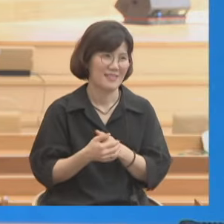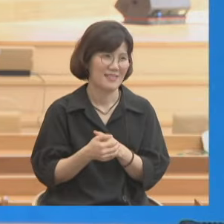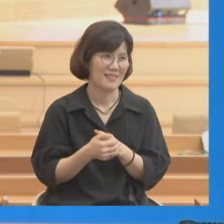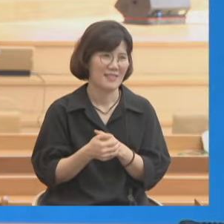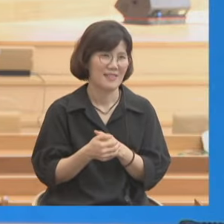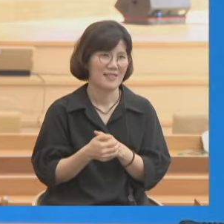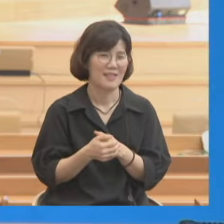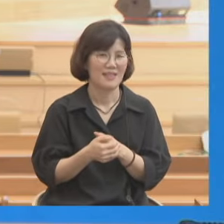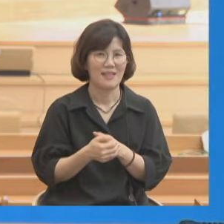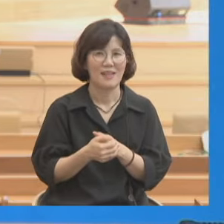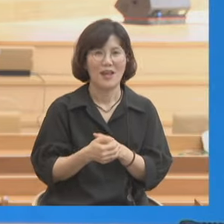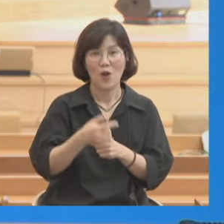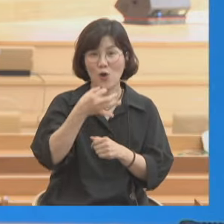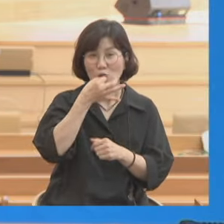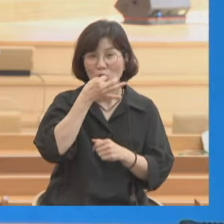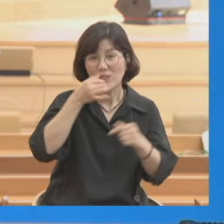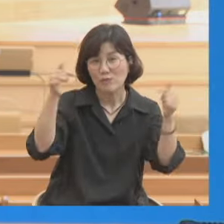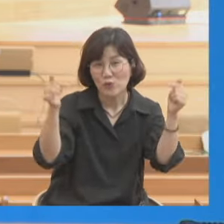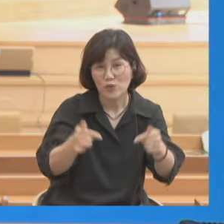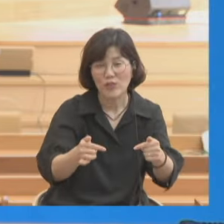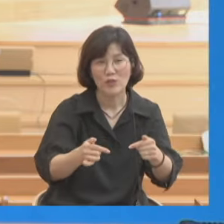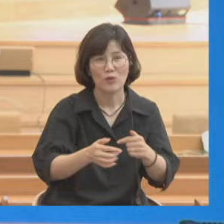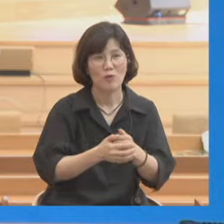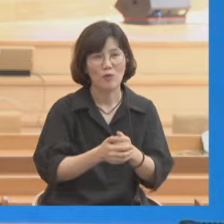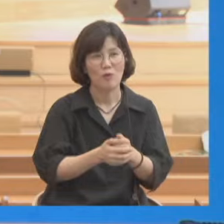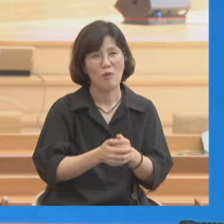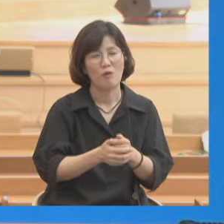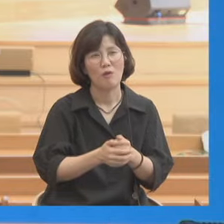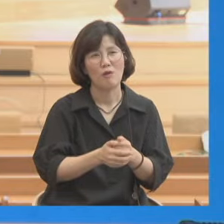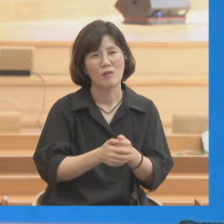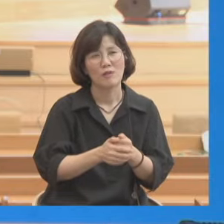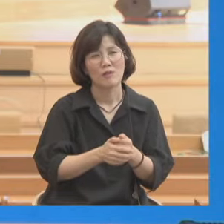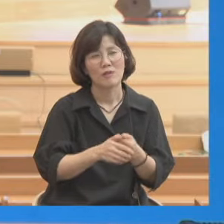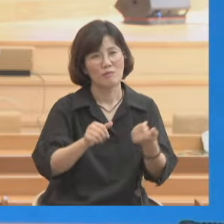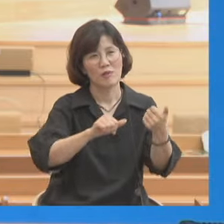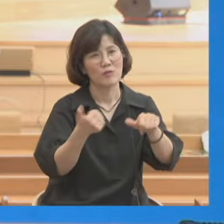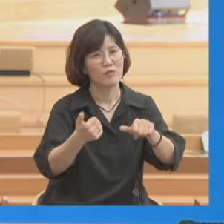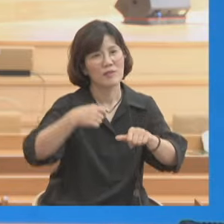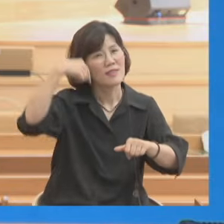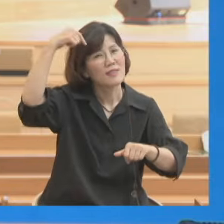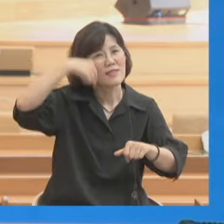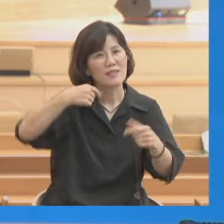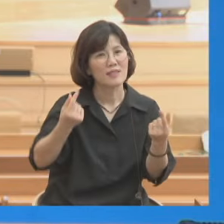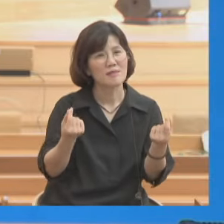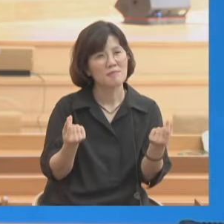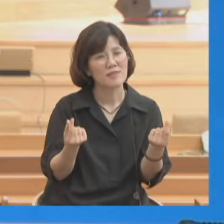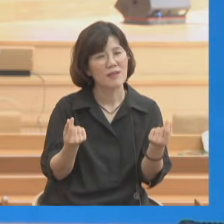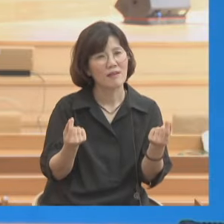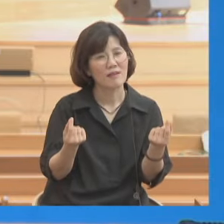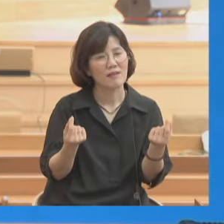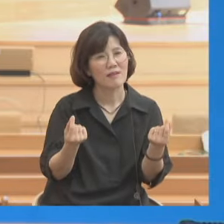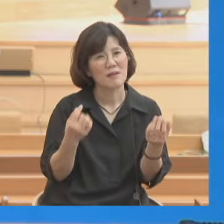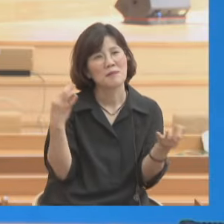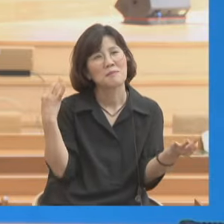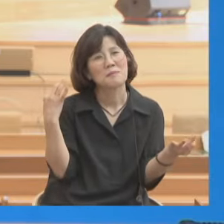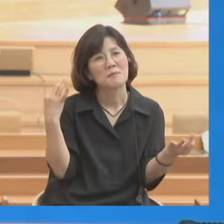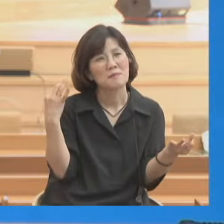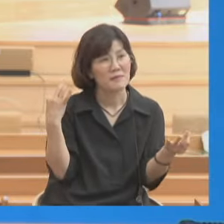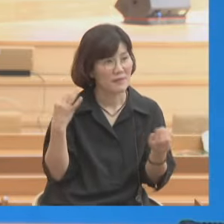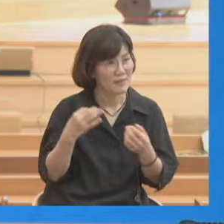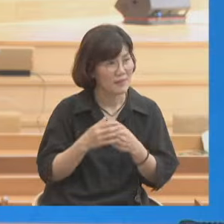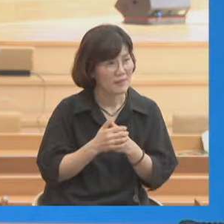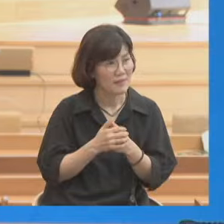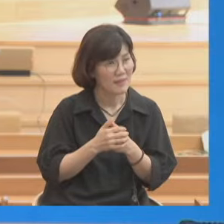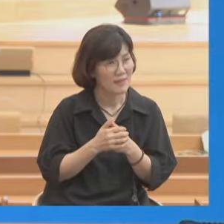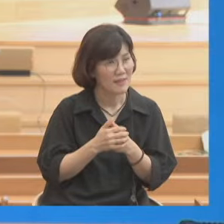그러면 단순히 욕심을 줄이고 죽은 듯이 그냥 숨만 깔딱깔딱 쉬며 그래 살아라, 금욕적으로 살아라